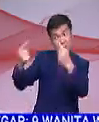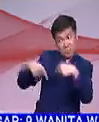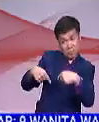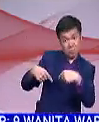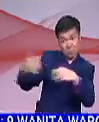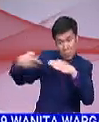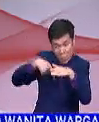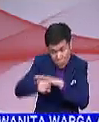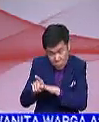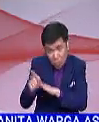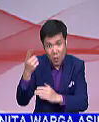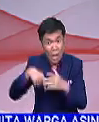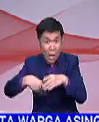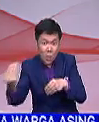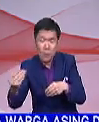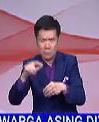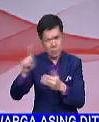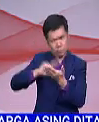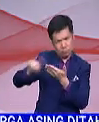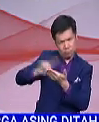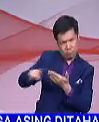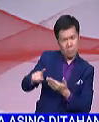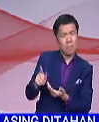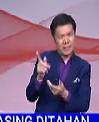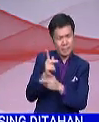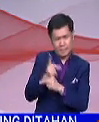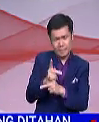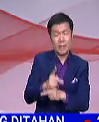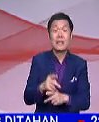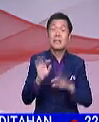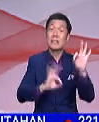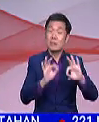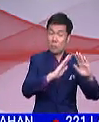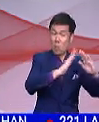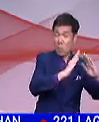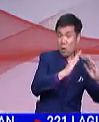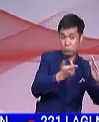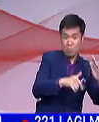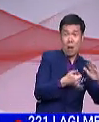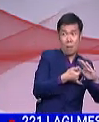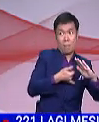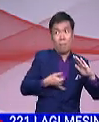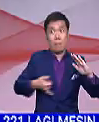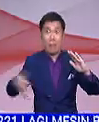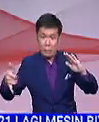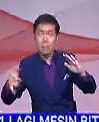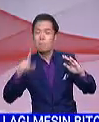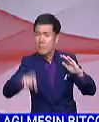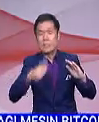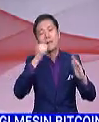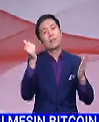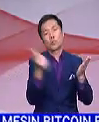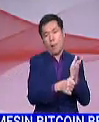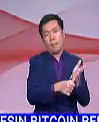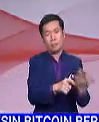dalamlah penduduk di sini. So biasanya kalau penduduk di sini yang ingin keluar, mereka perlu mengeluarkan suratlah untuk keluar